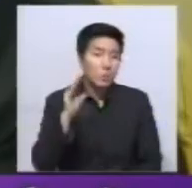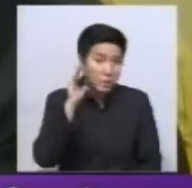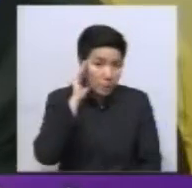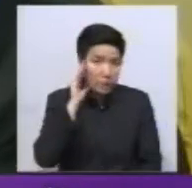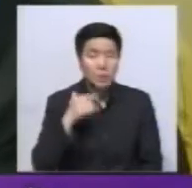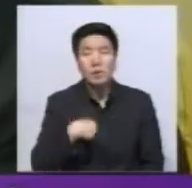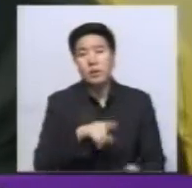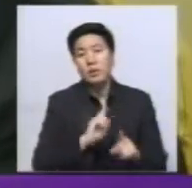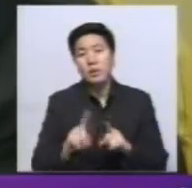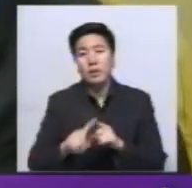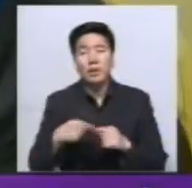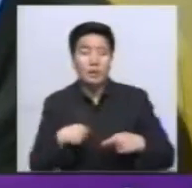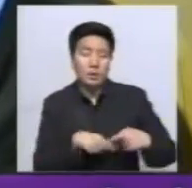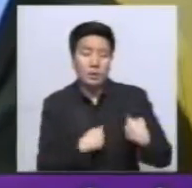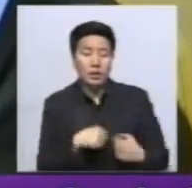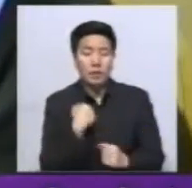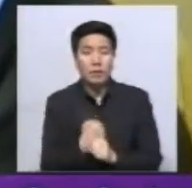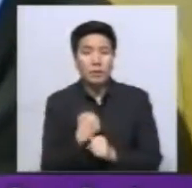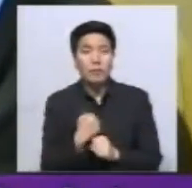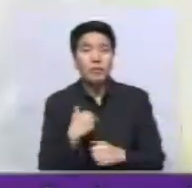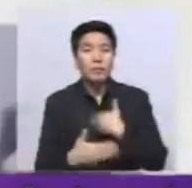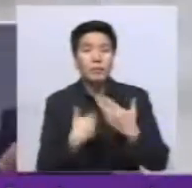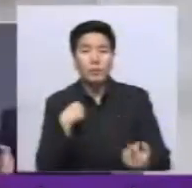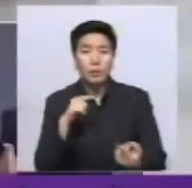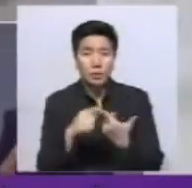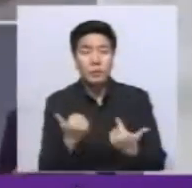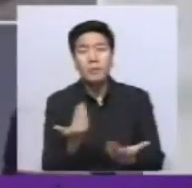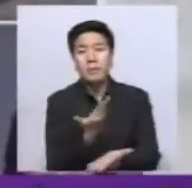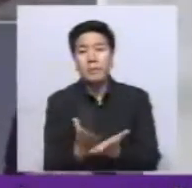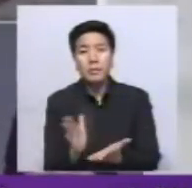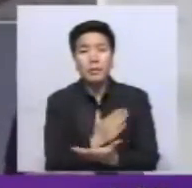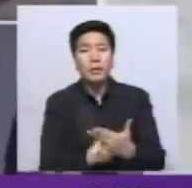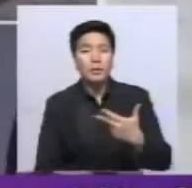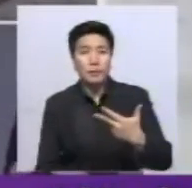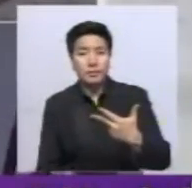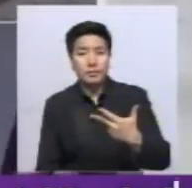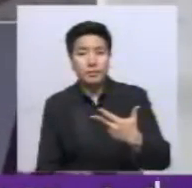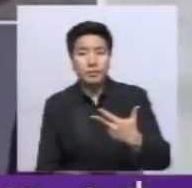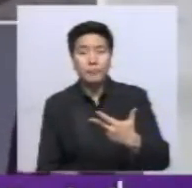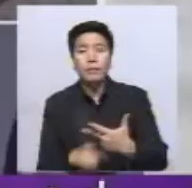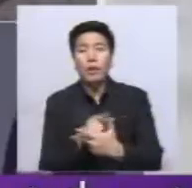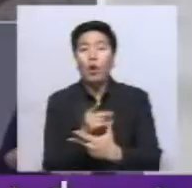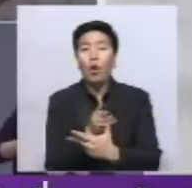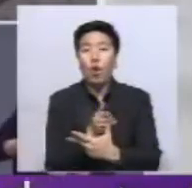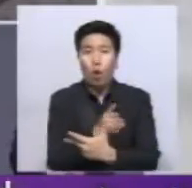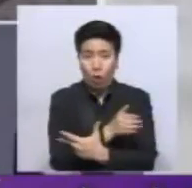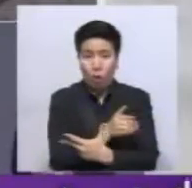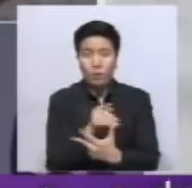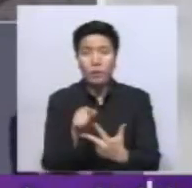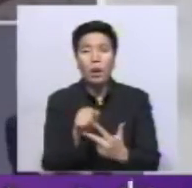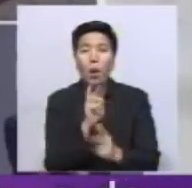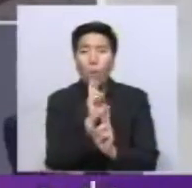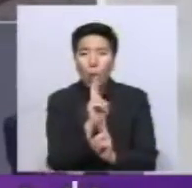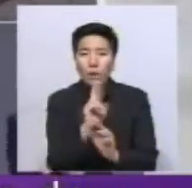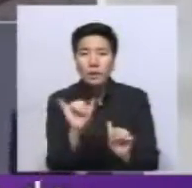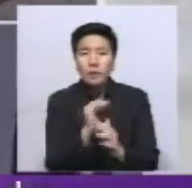ชนและเป็นกำลังใจในการทำงานของทุกหน่วยงานโดยแบ่งออกเป็น3ขั้นตอนคือขั้นก่อนเป็นการติดตามเฝ้าระวัง